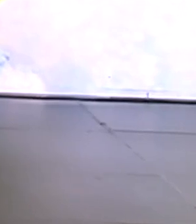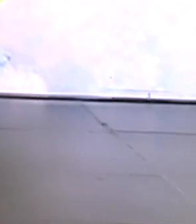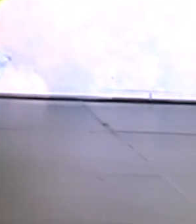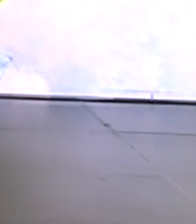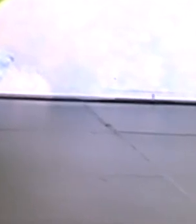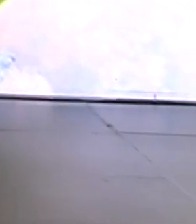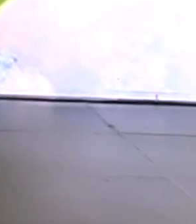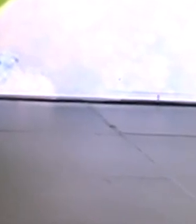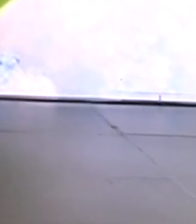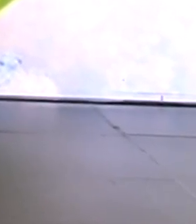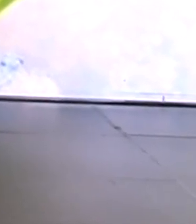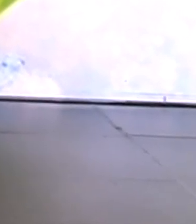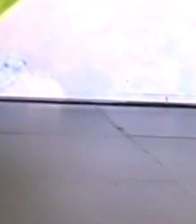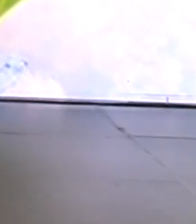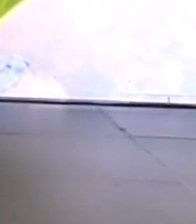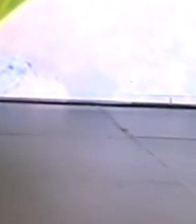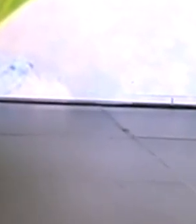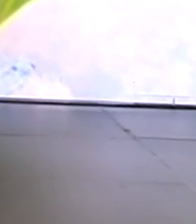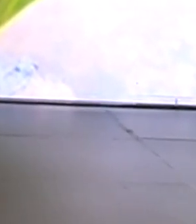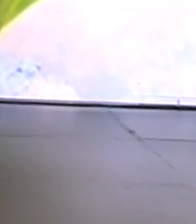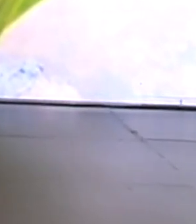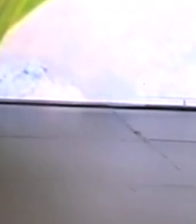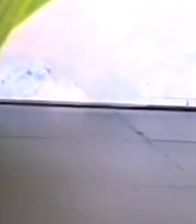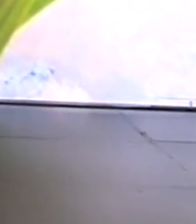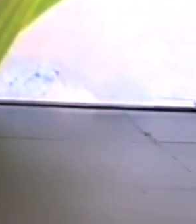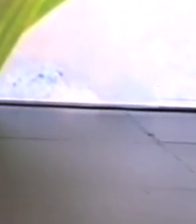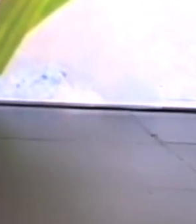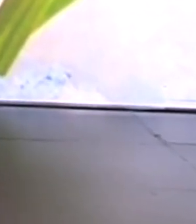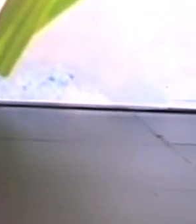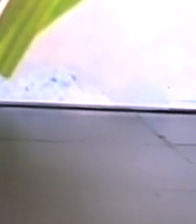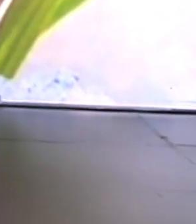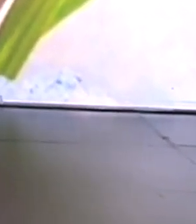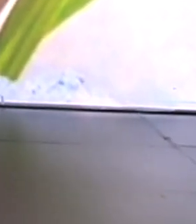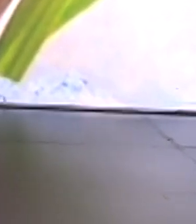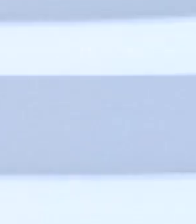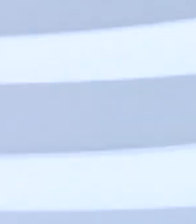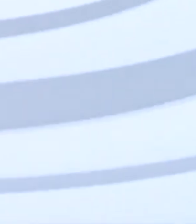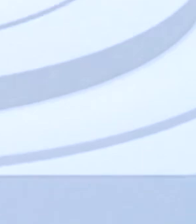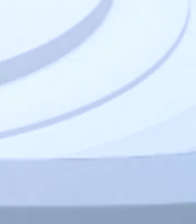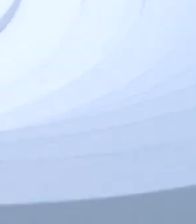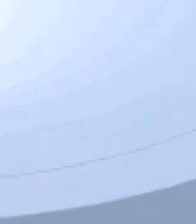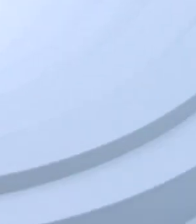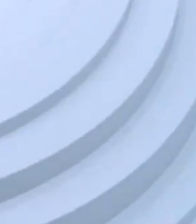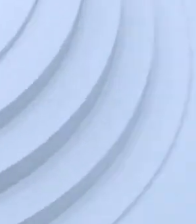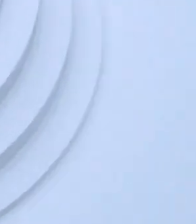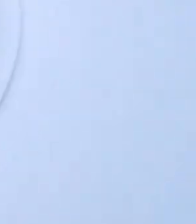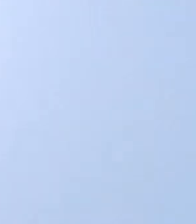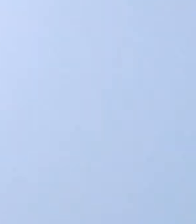суықты көрсетеді. Назарларыңызға рахмет, ұлттық арна қосулы болсын.